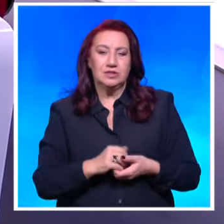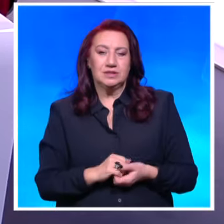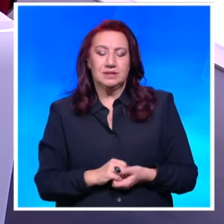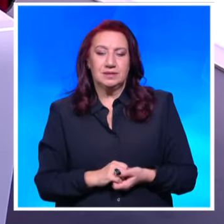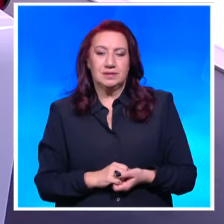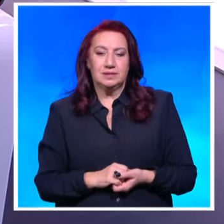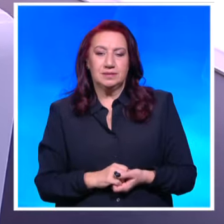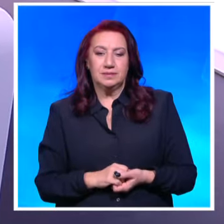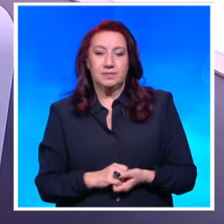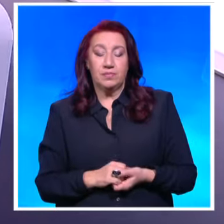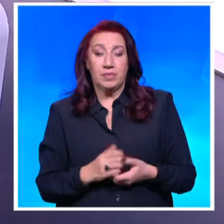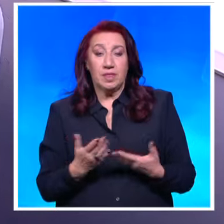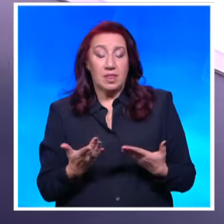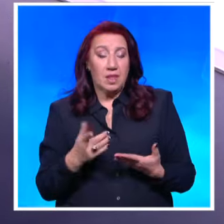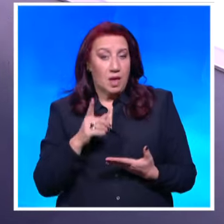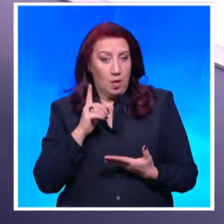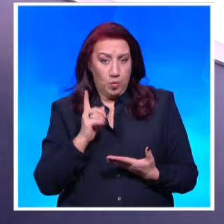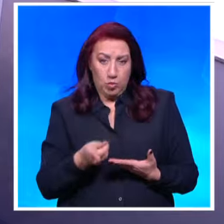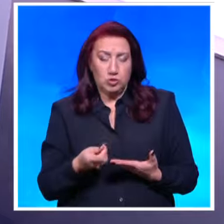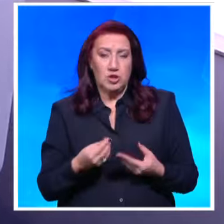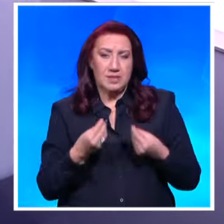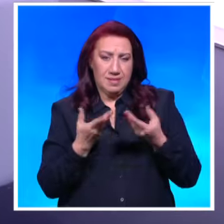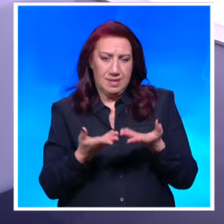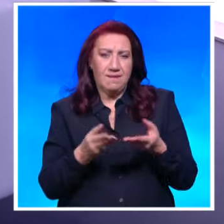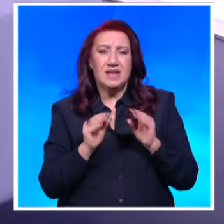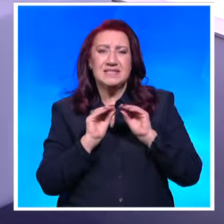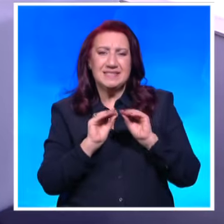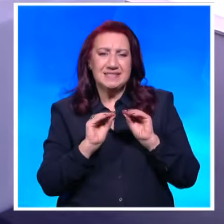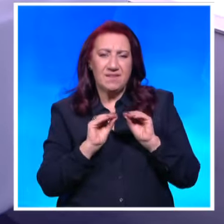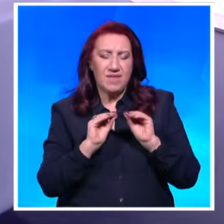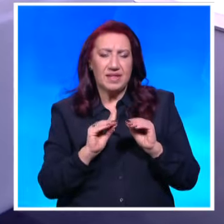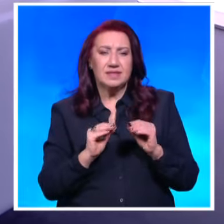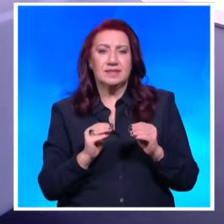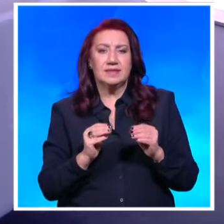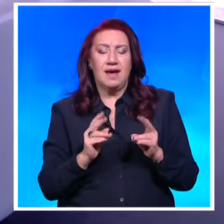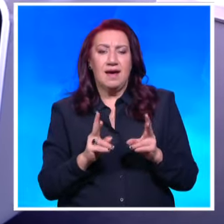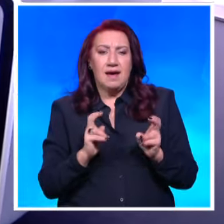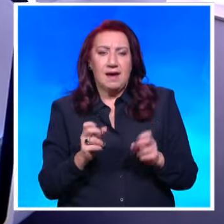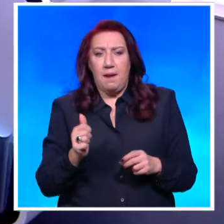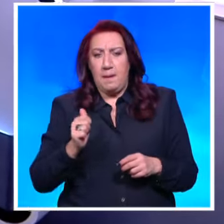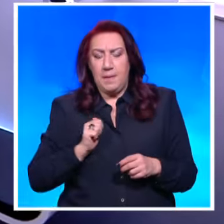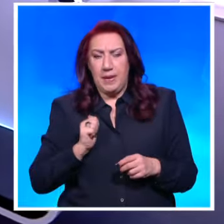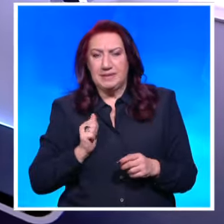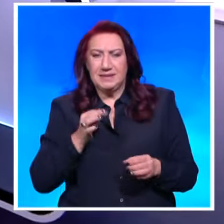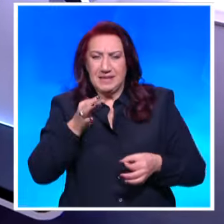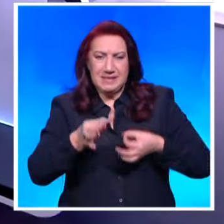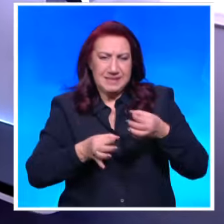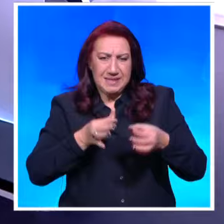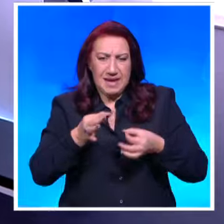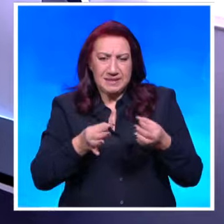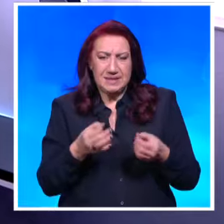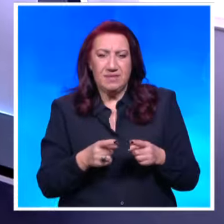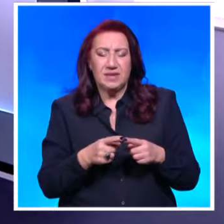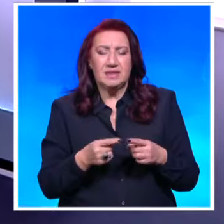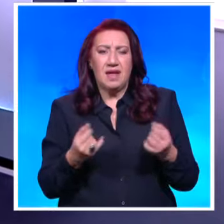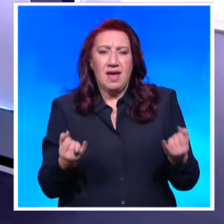Ами може ли да се даде наистина един съвет, който да ни предпази от и заразяване, и от по-леко изкарване на